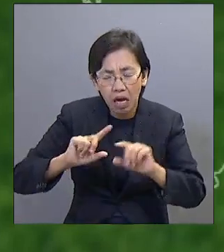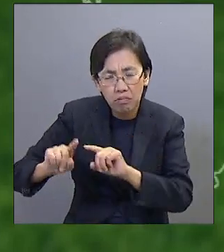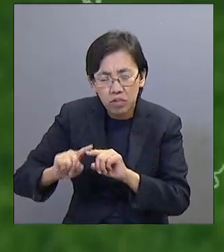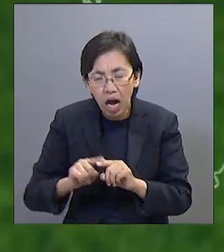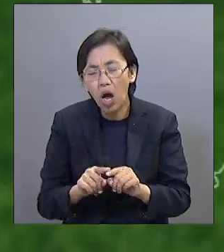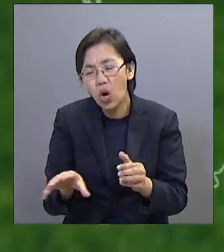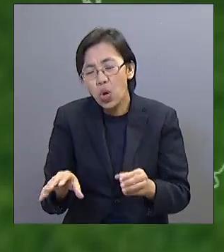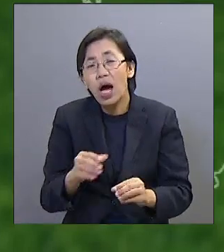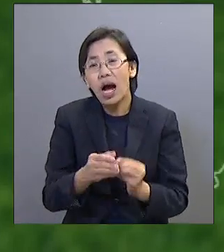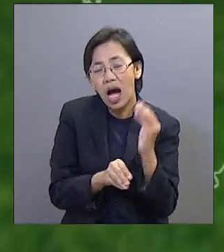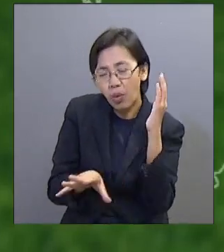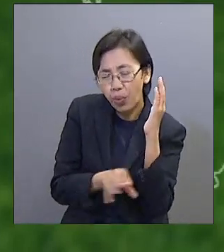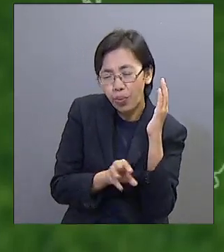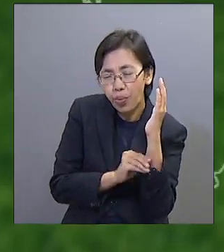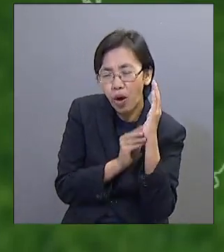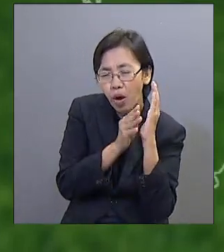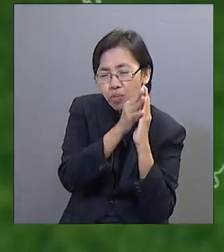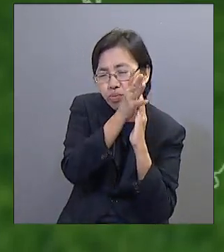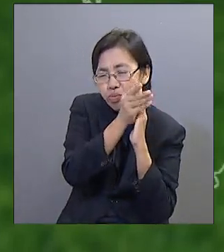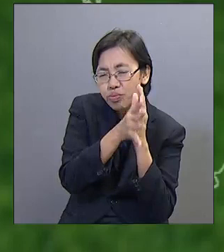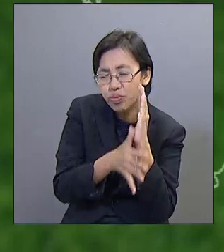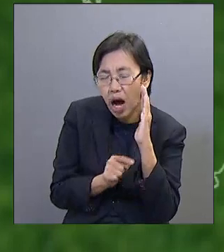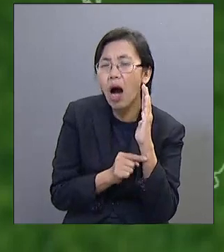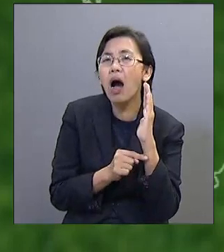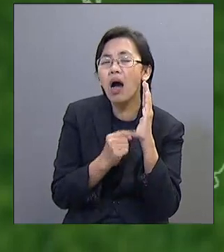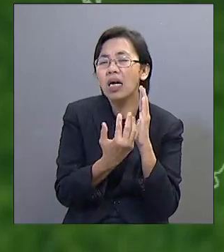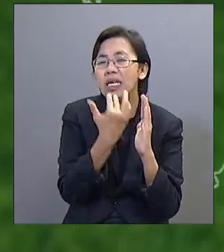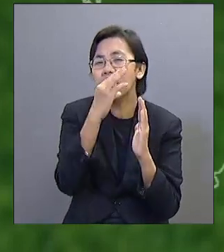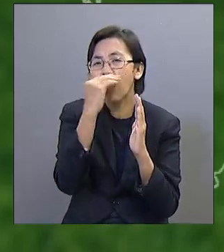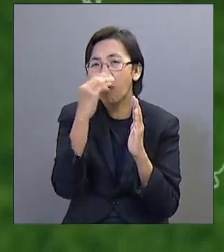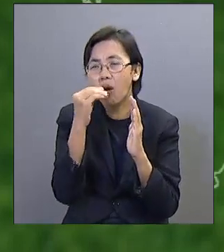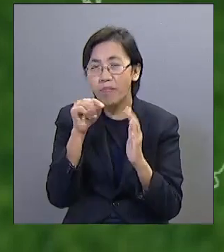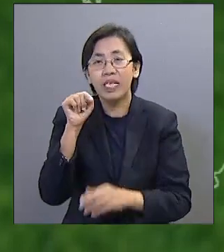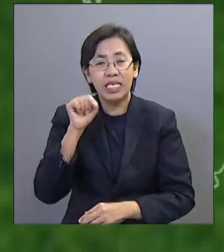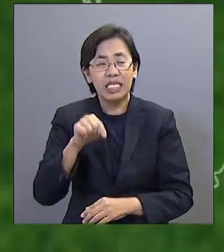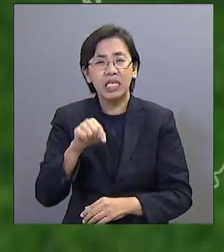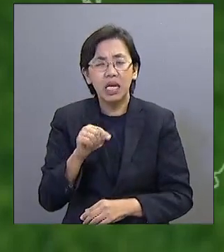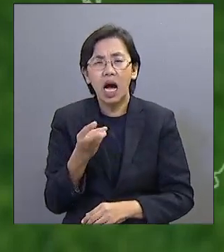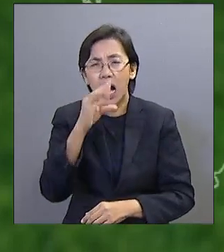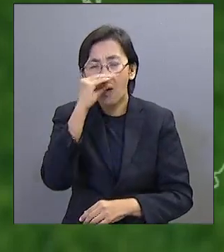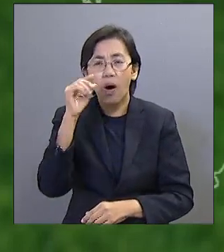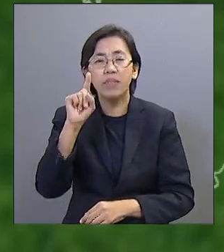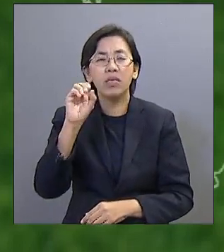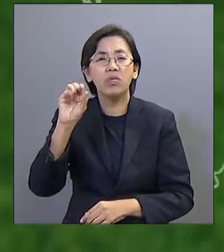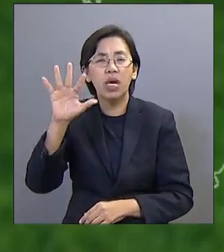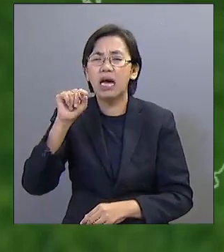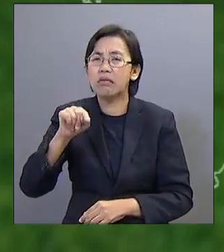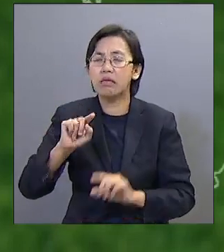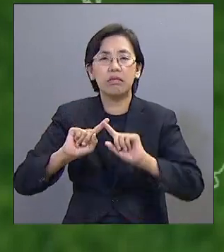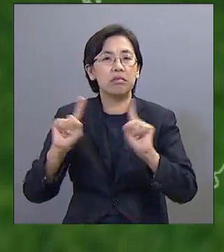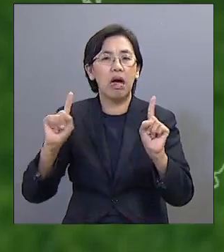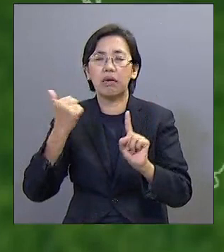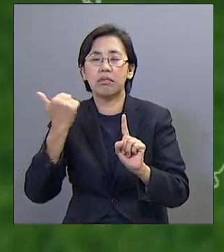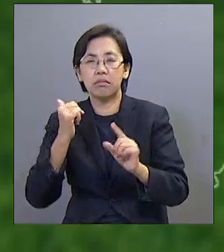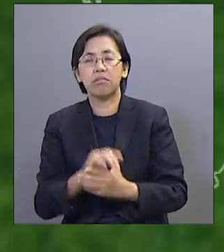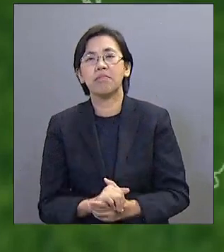ยิ่งหอมขึ้นไปอีกค่ะนี่เป็นศักยภาพหลักๆของทุ่งกุฬาร้องไห้ที่ทำให้หอมมะลิ 105ที่นี่แตกต่างจากที่